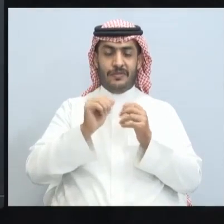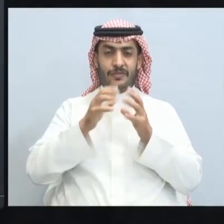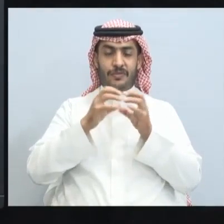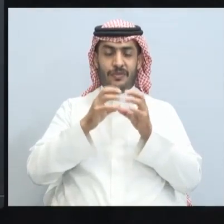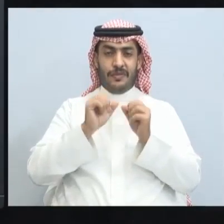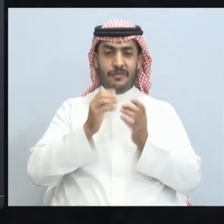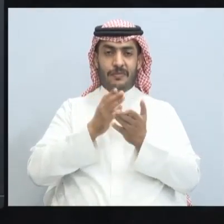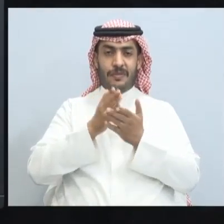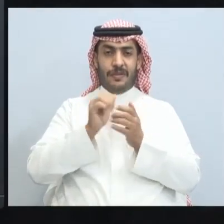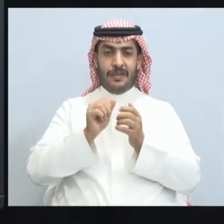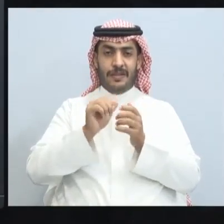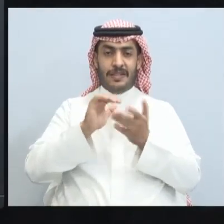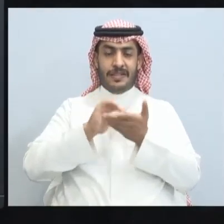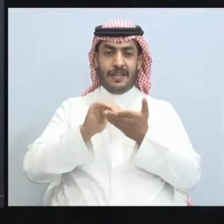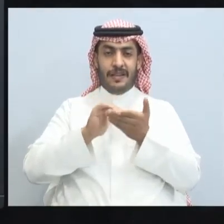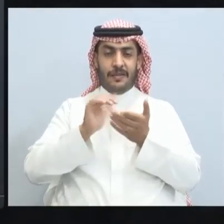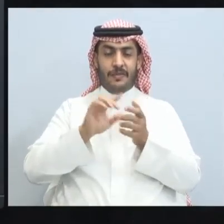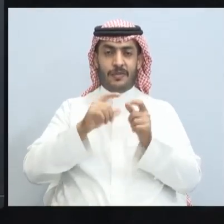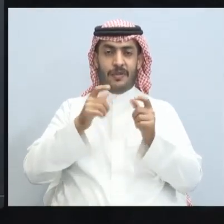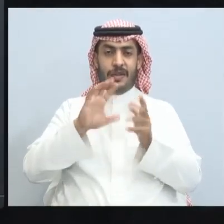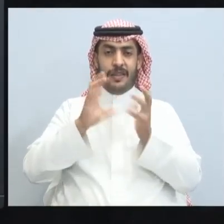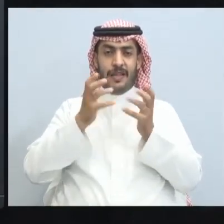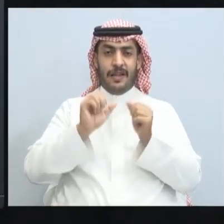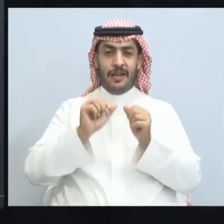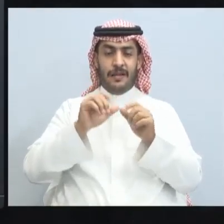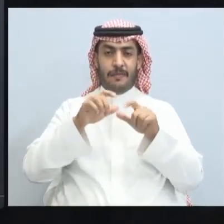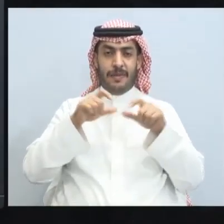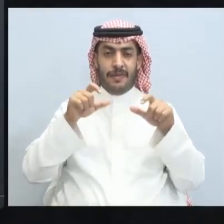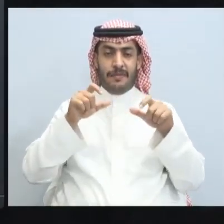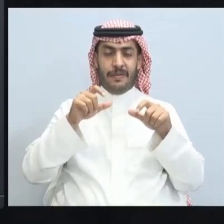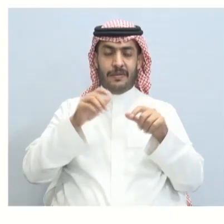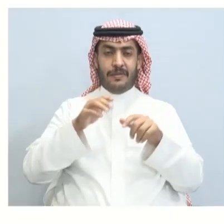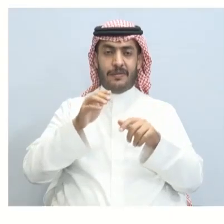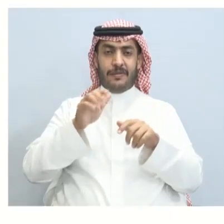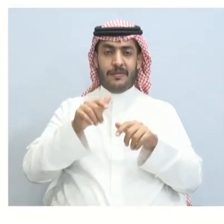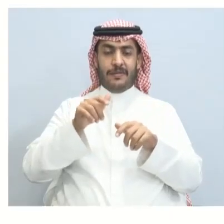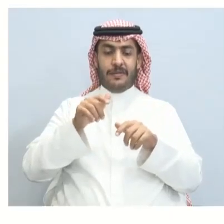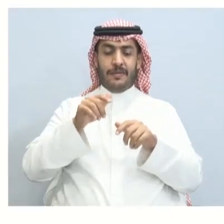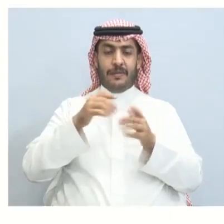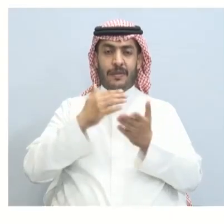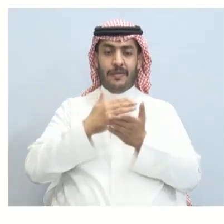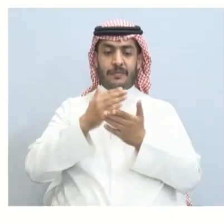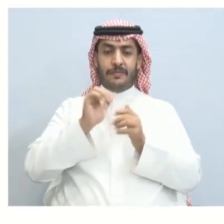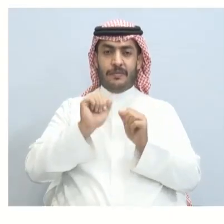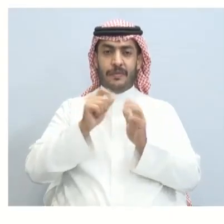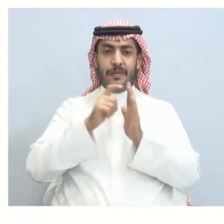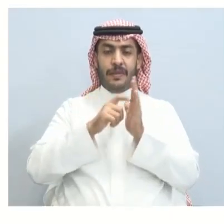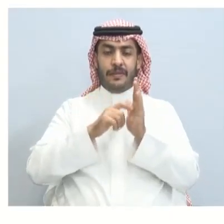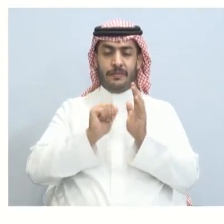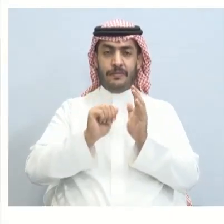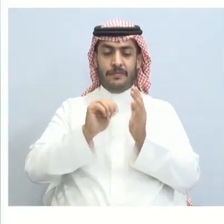شروحات مقرر السكرتاريه والاداره المكتبيه نستكمل حديث انا واياكم عن